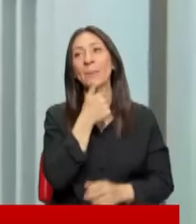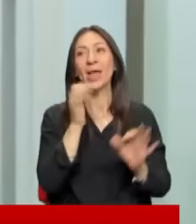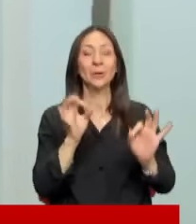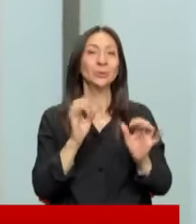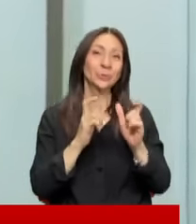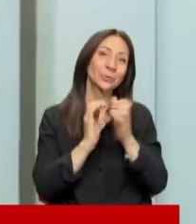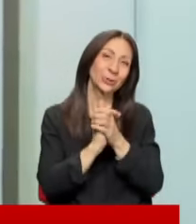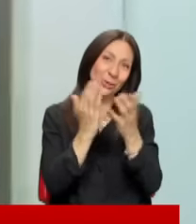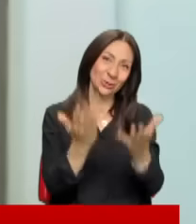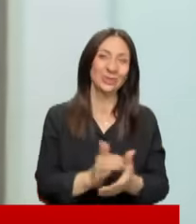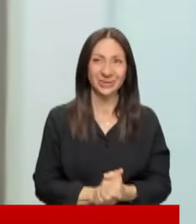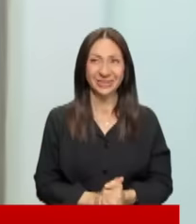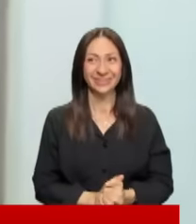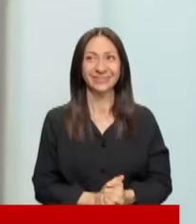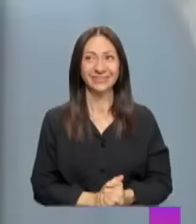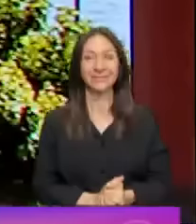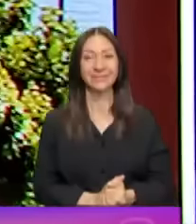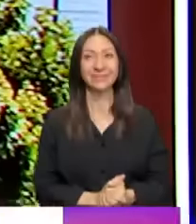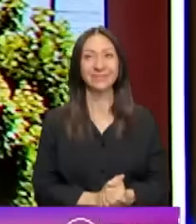Babalar Günü kutlu olsun.